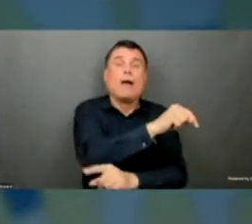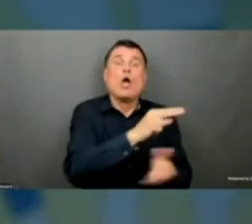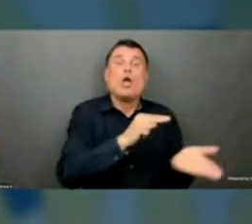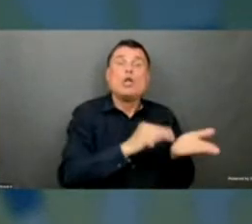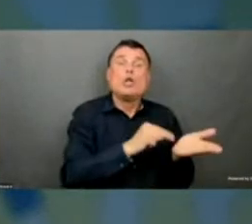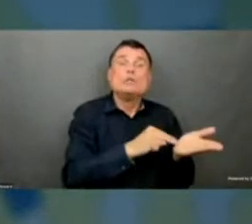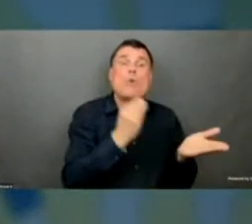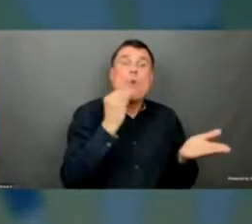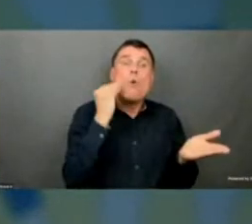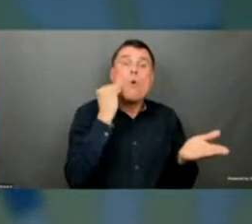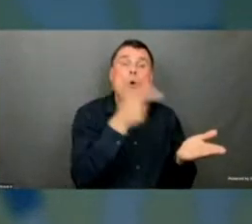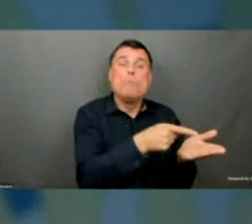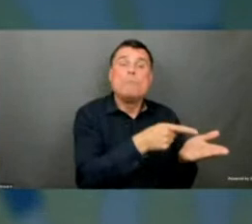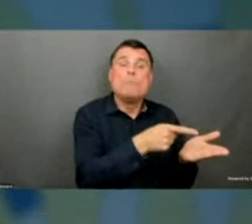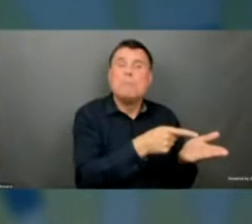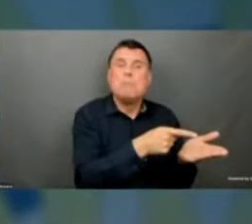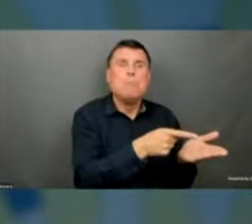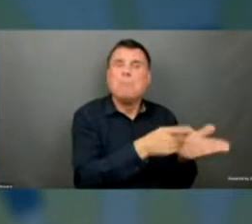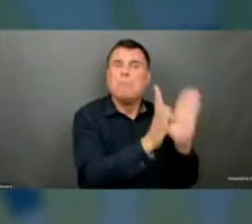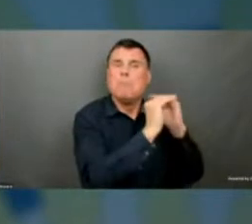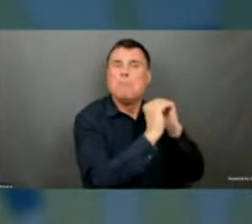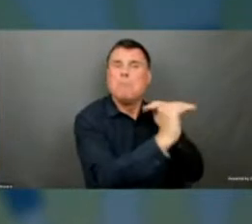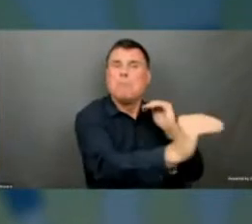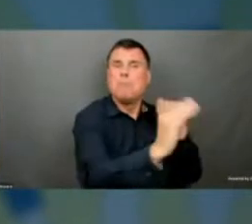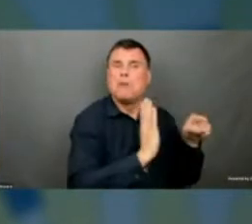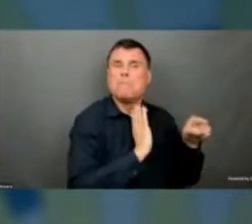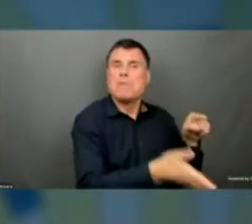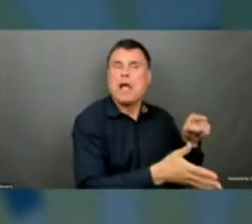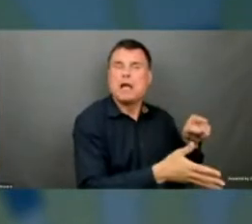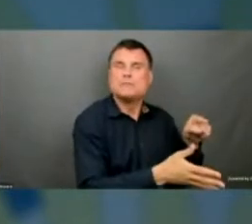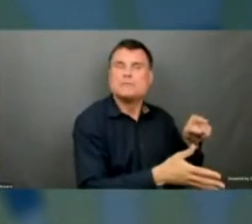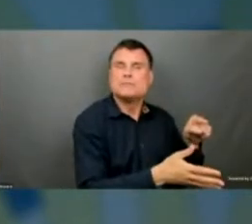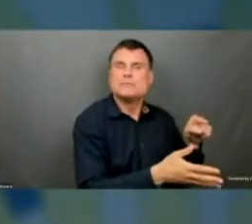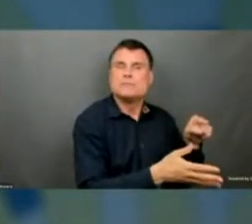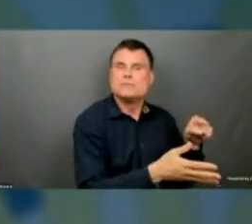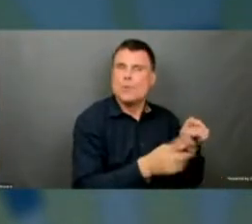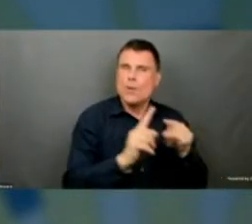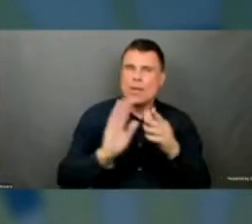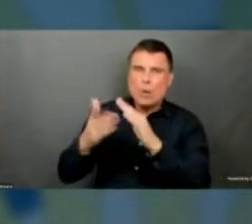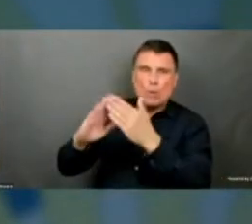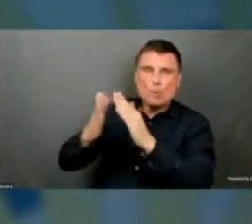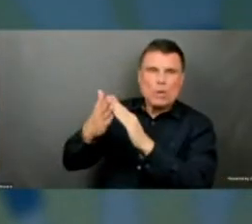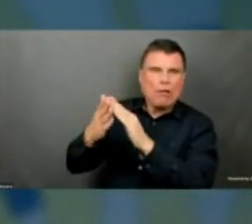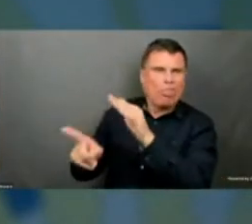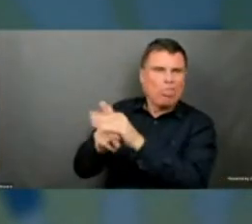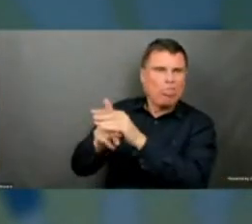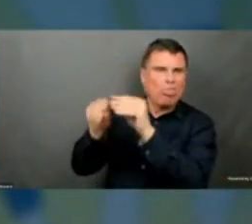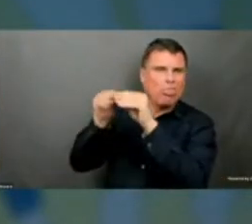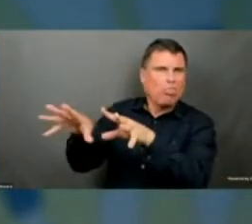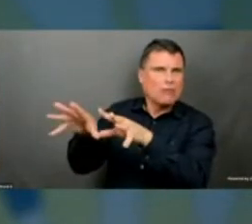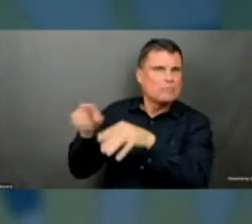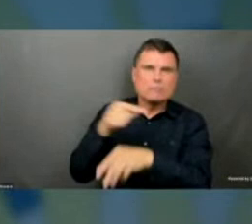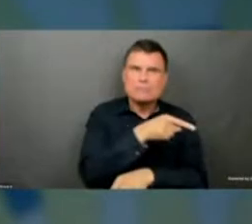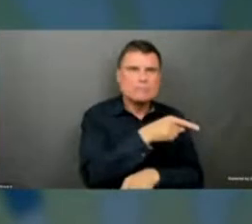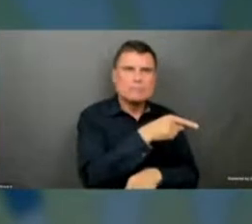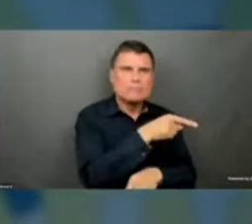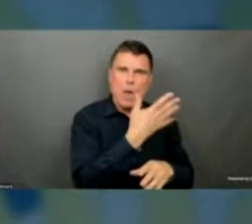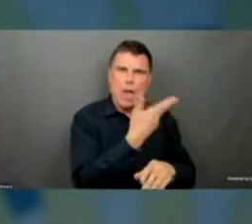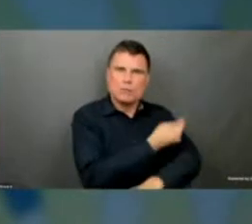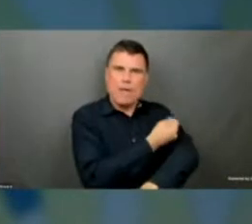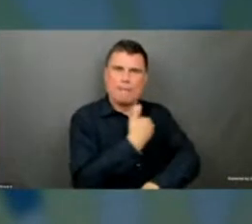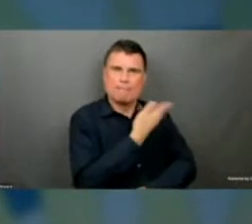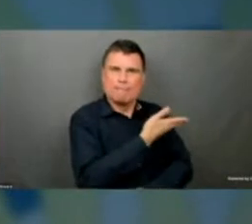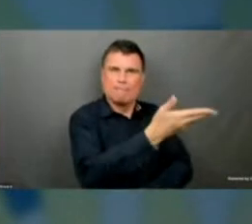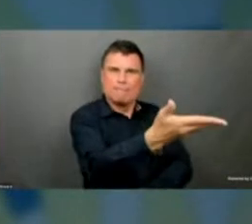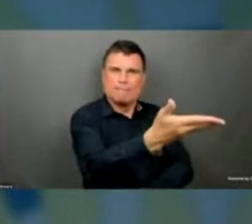homes. And if we look at it again, this is 这 taking 个是 just 每 that 10 万人 portion 里 of 边的住院的情况 70